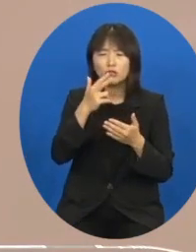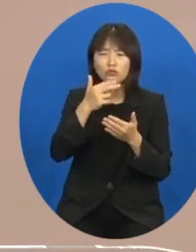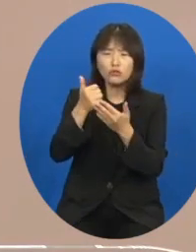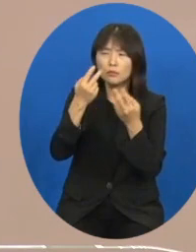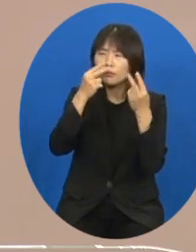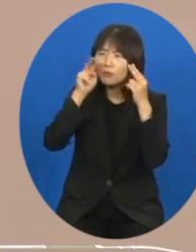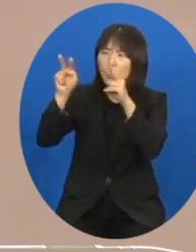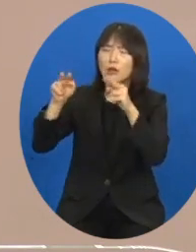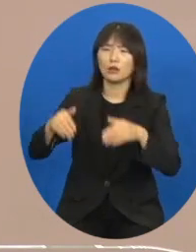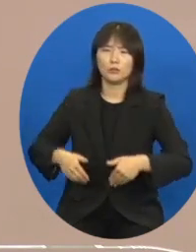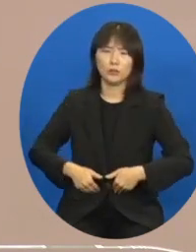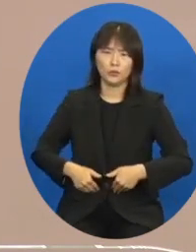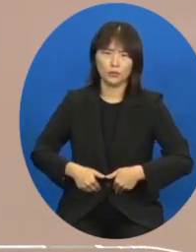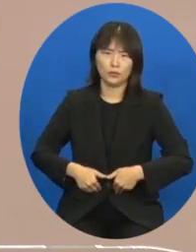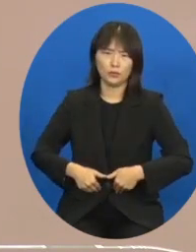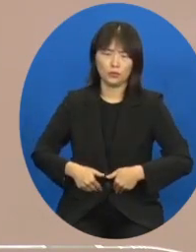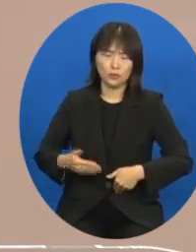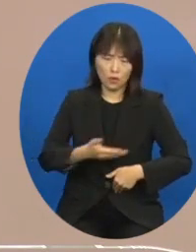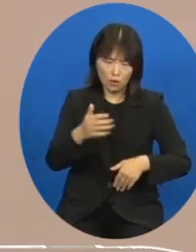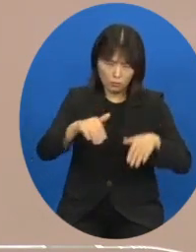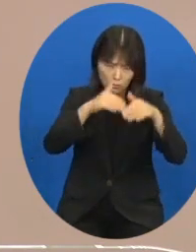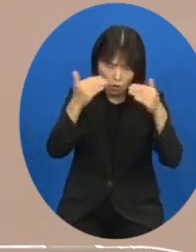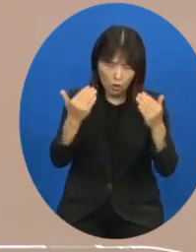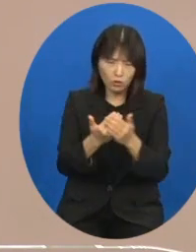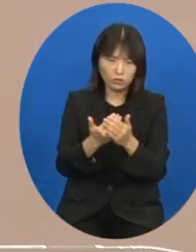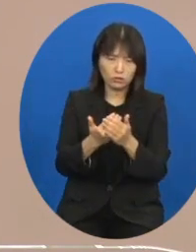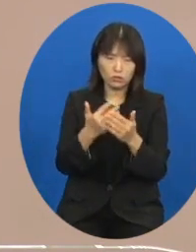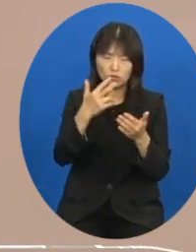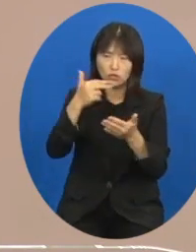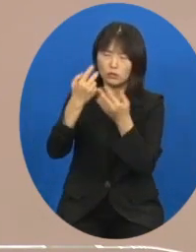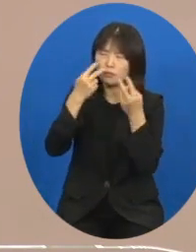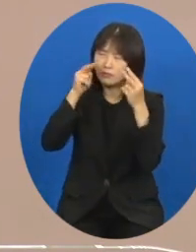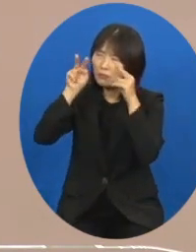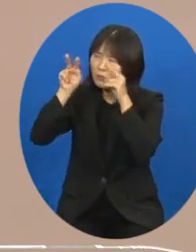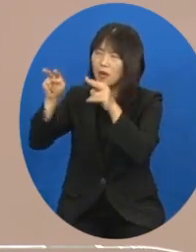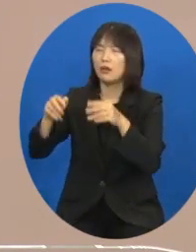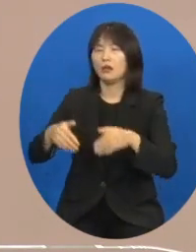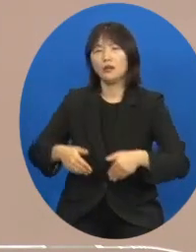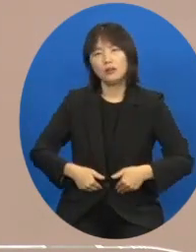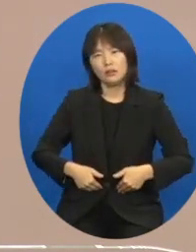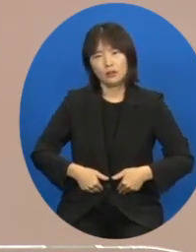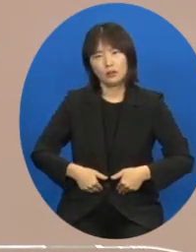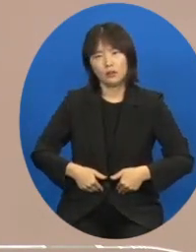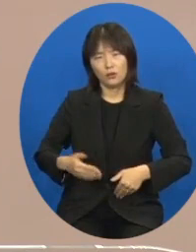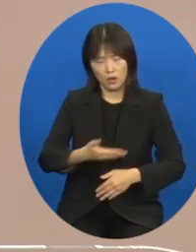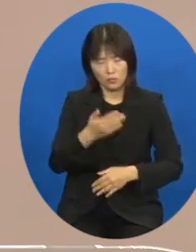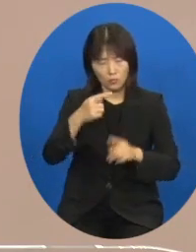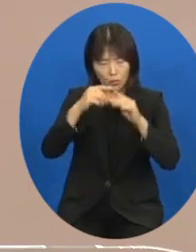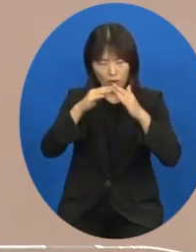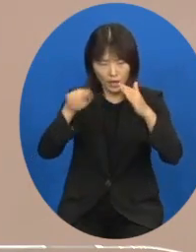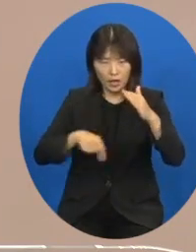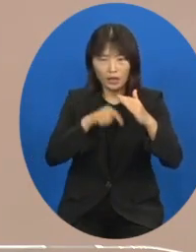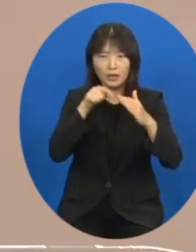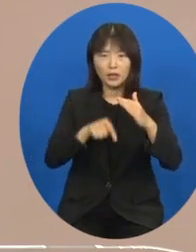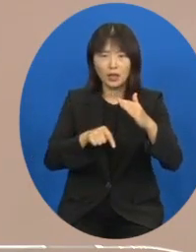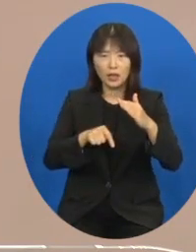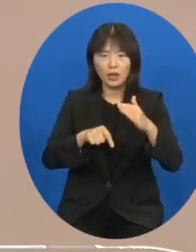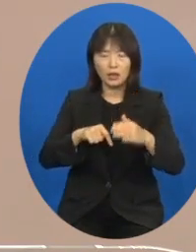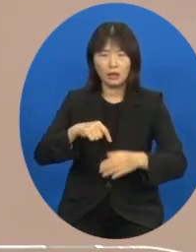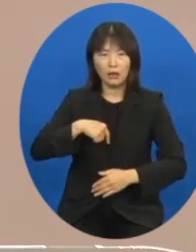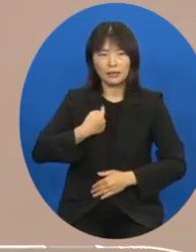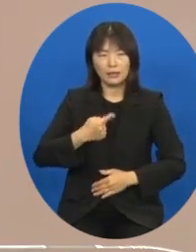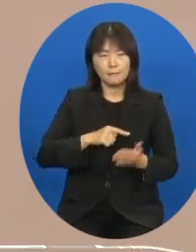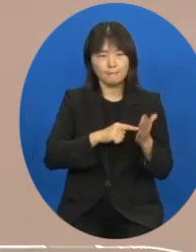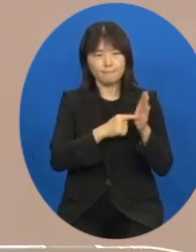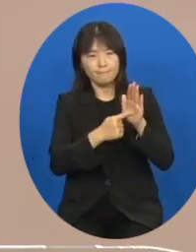됩니다. 여러분 모두가 다 주님을 바라보아야 돼요. 여러분 교회 안에 자기를